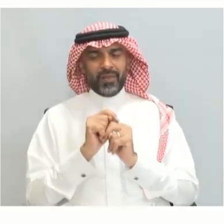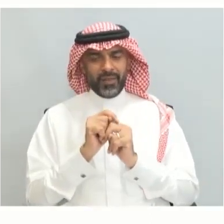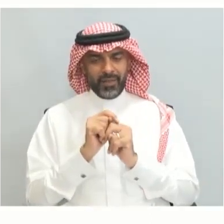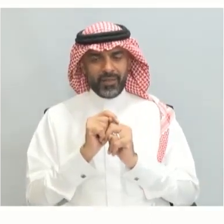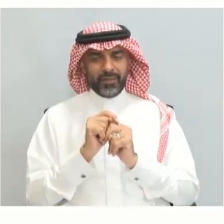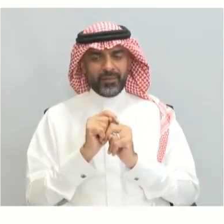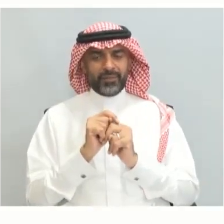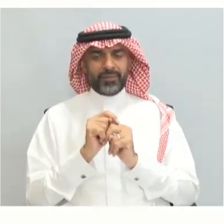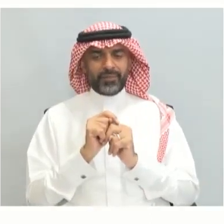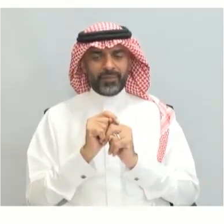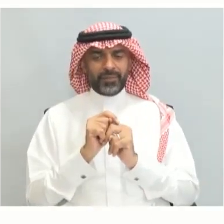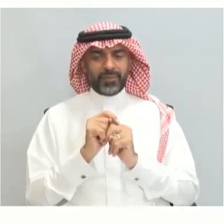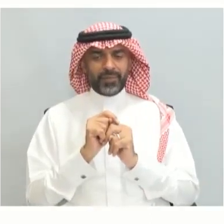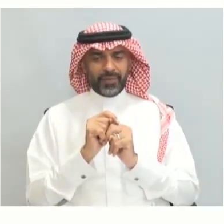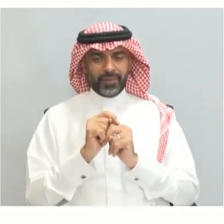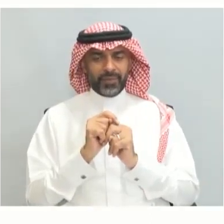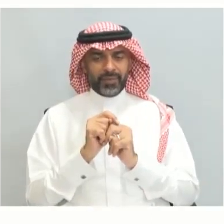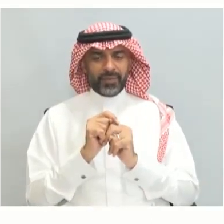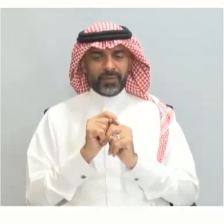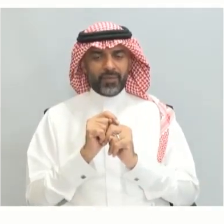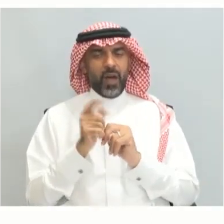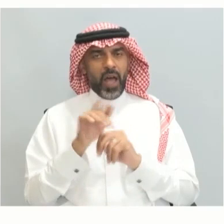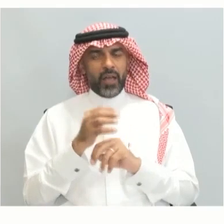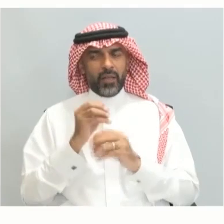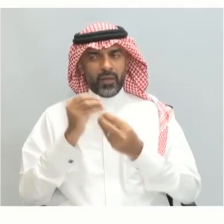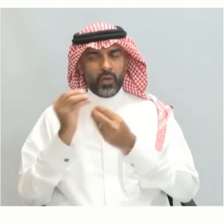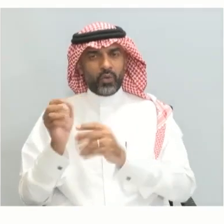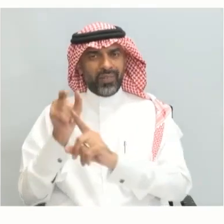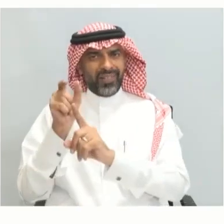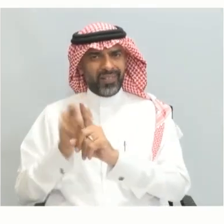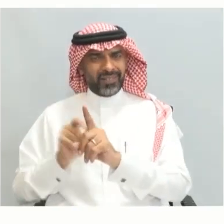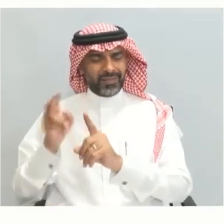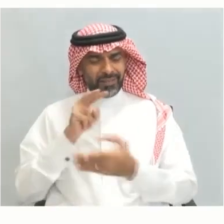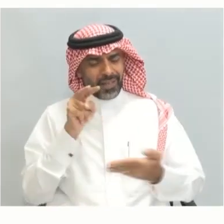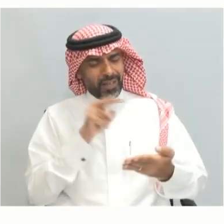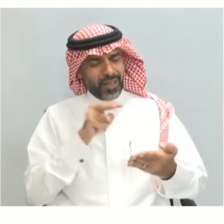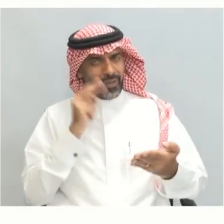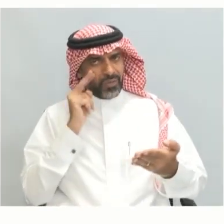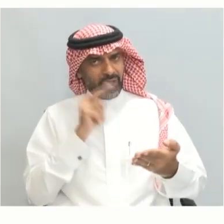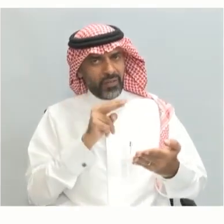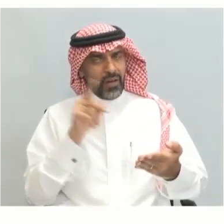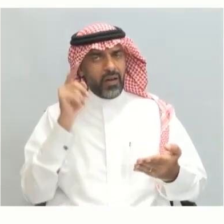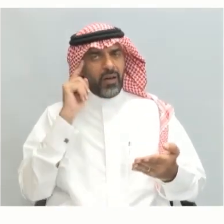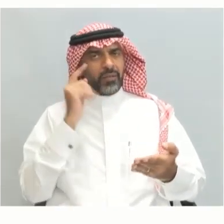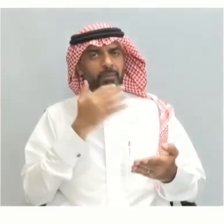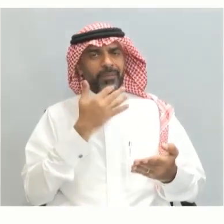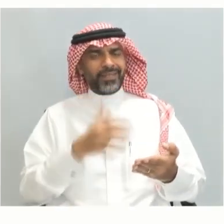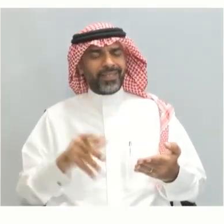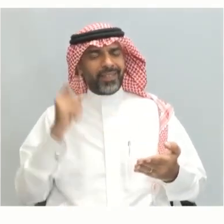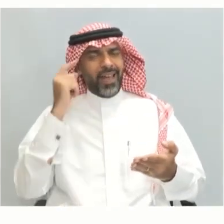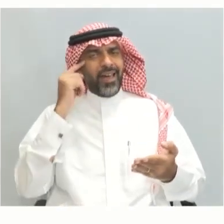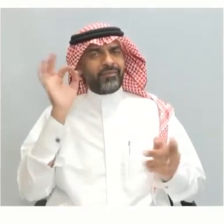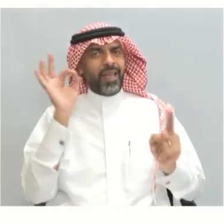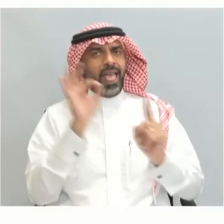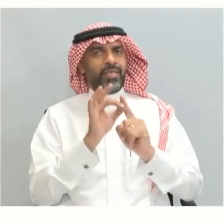يميز ال الخريطه عن غيرها من الخرائط ويسهل على القارئ معرفه الهدف الذي رسمت